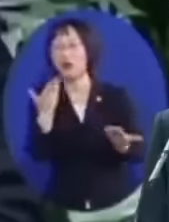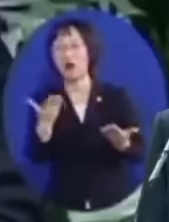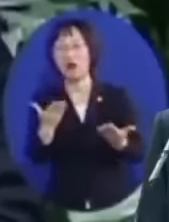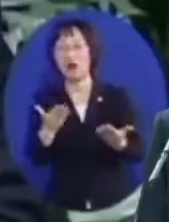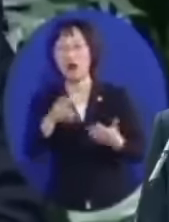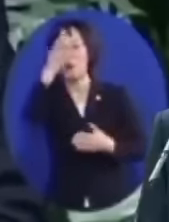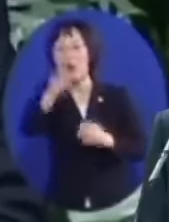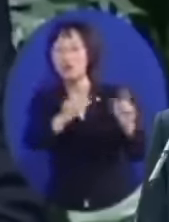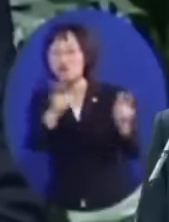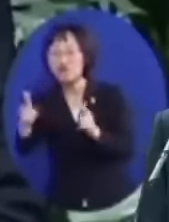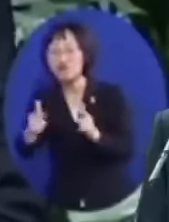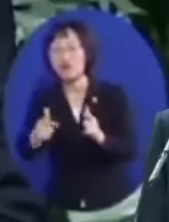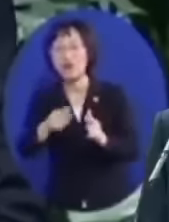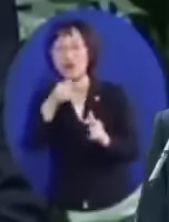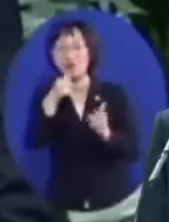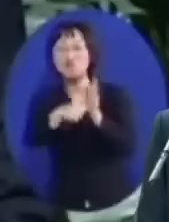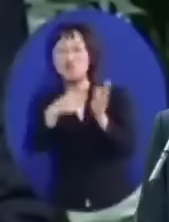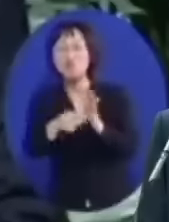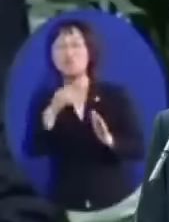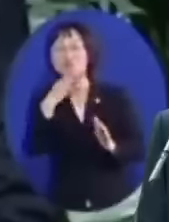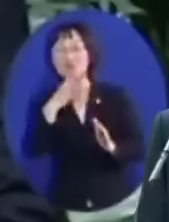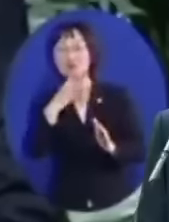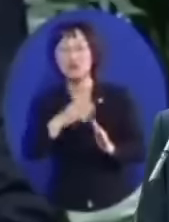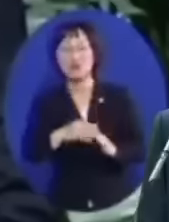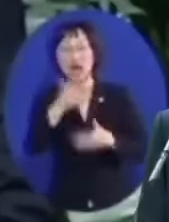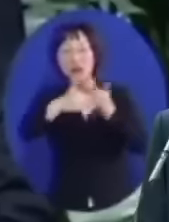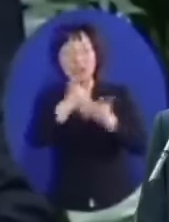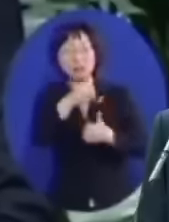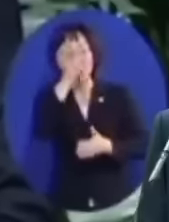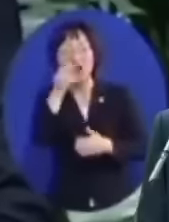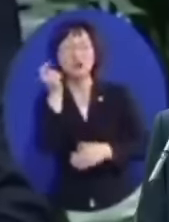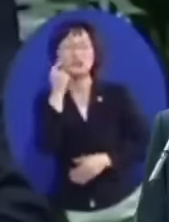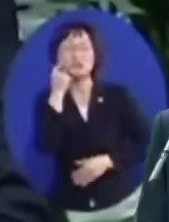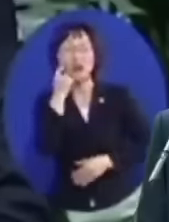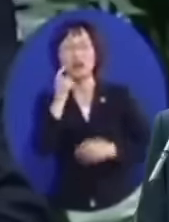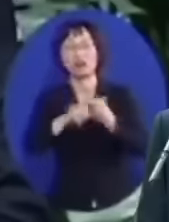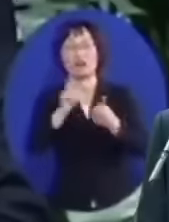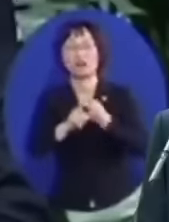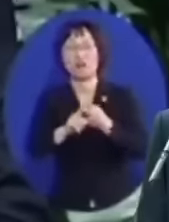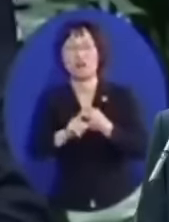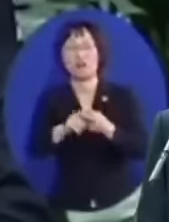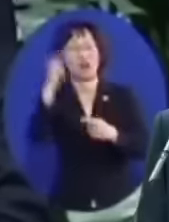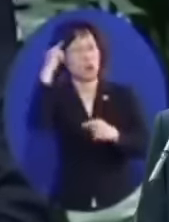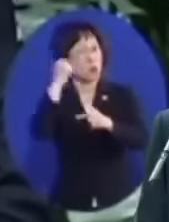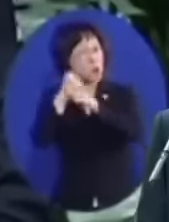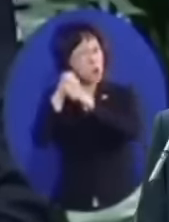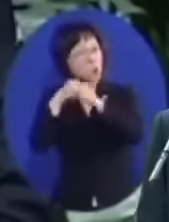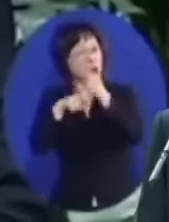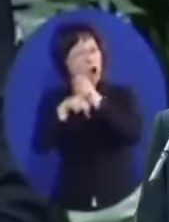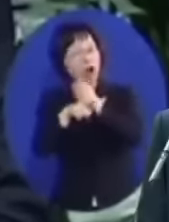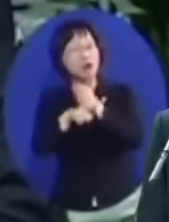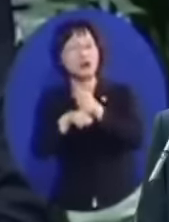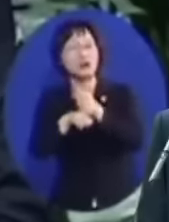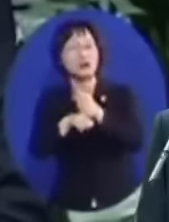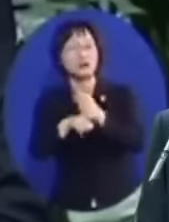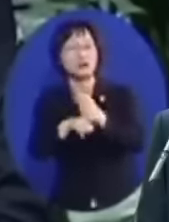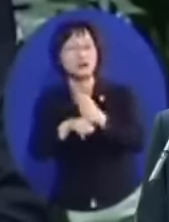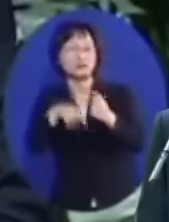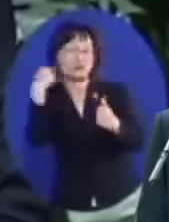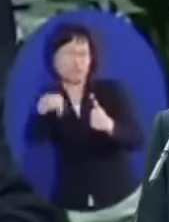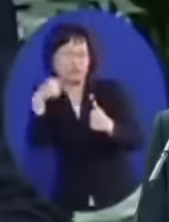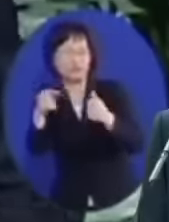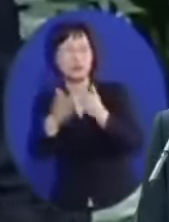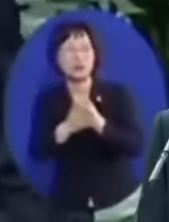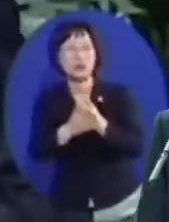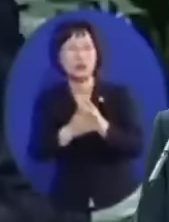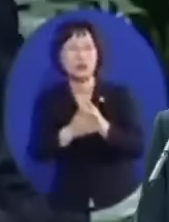없다, 유신론은 거짓말이다, 이게 소위 현대 말하는 과학이라는 이름으로 어린아이들의 마음을 공격합니다.